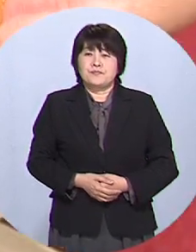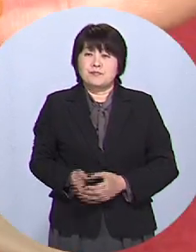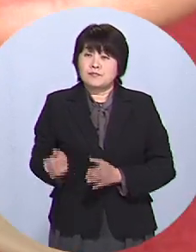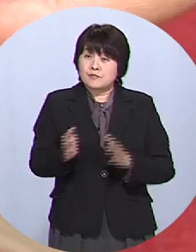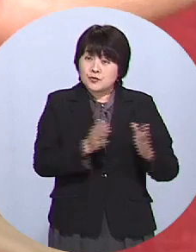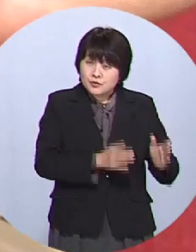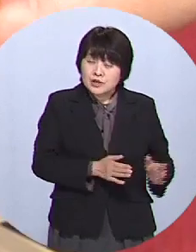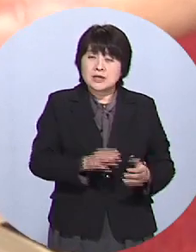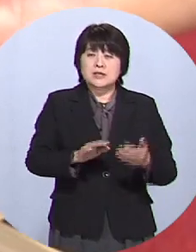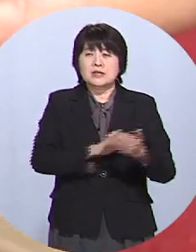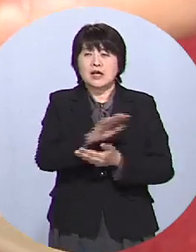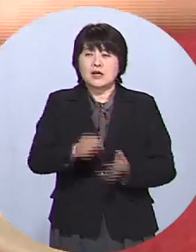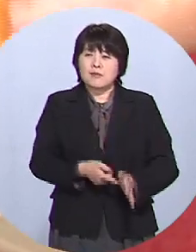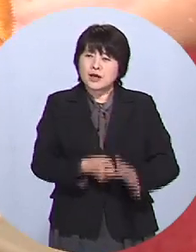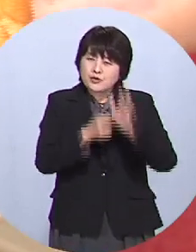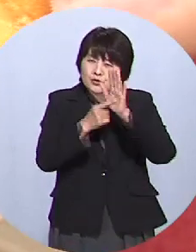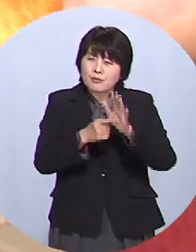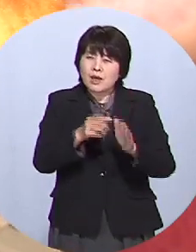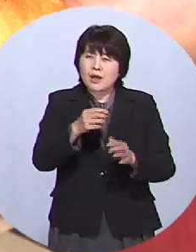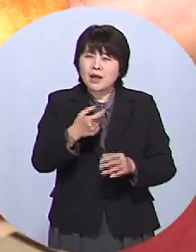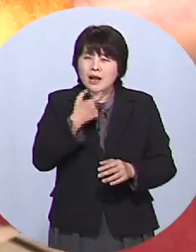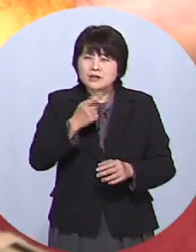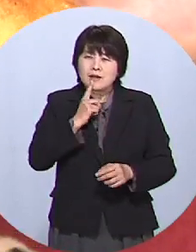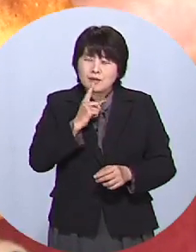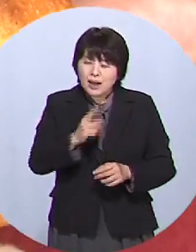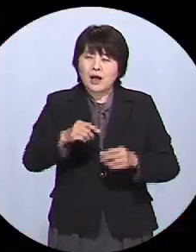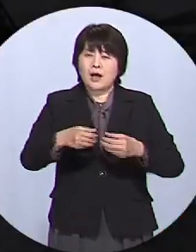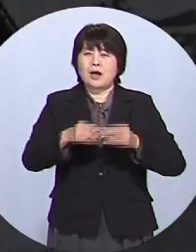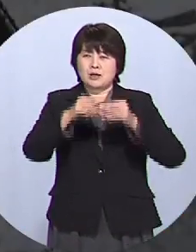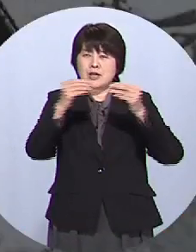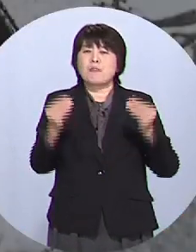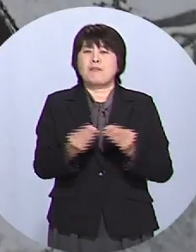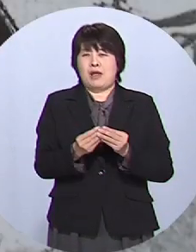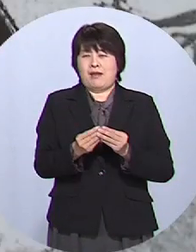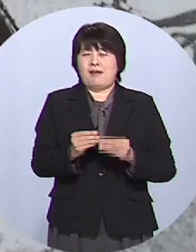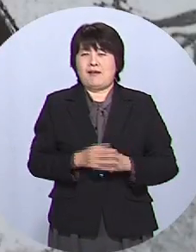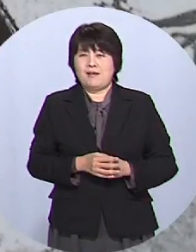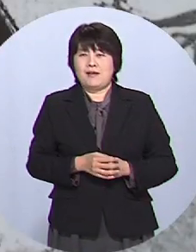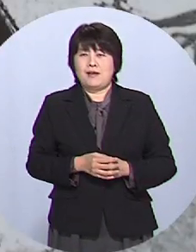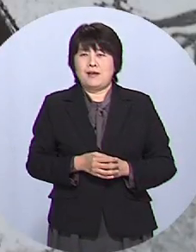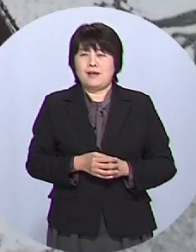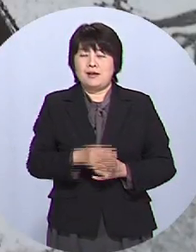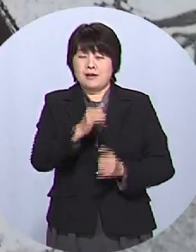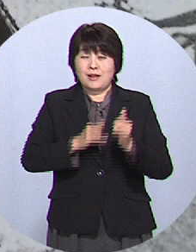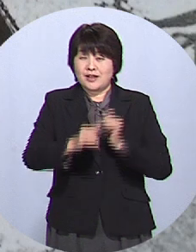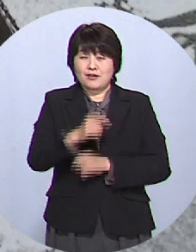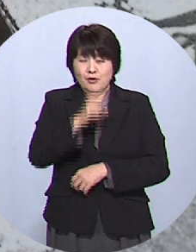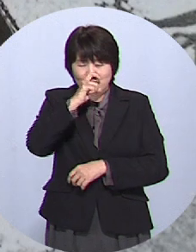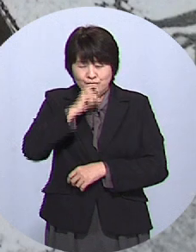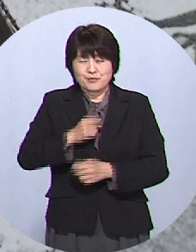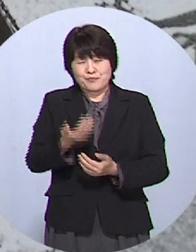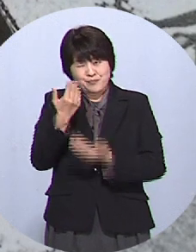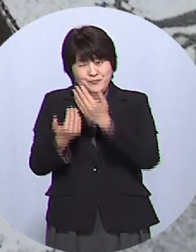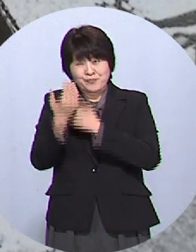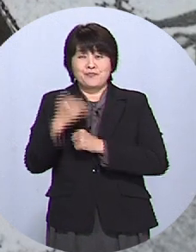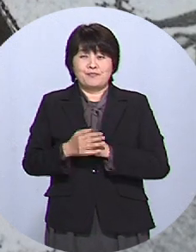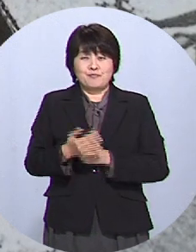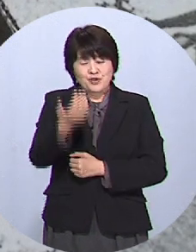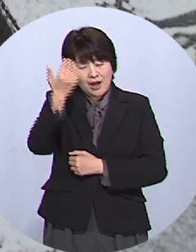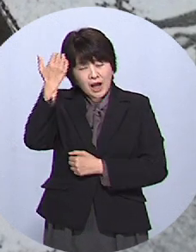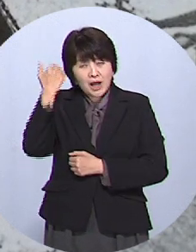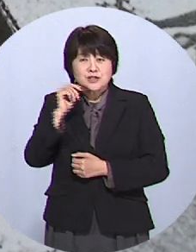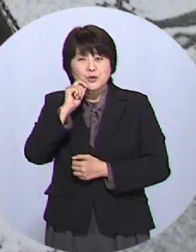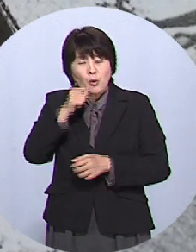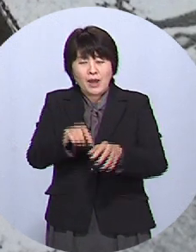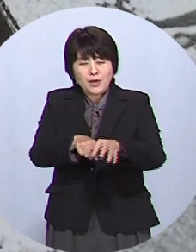ところ変わって埼玉のお菓子といえば草加せんべいですよね。その歴史は古く、かつて米どころだったこの